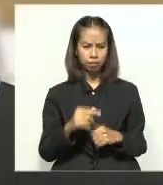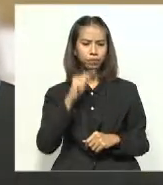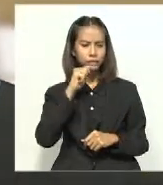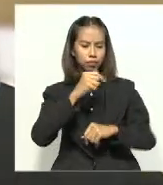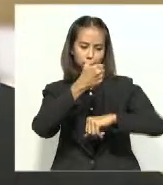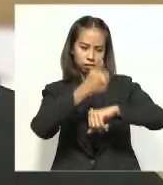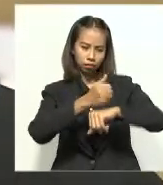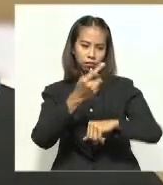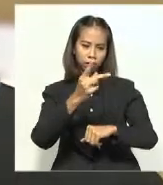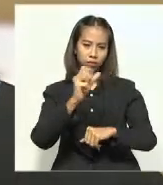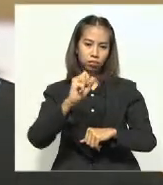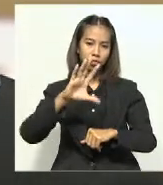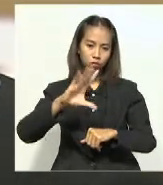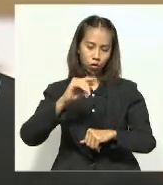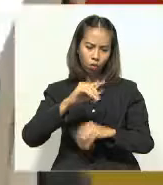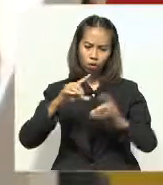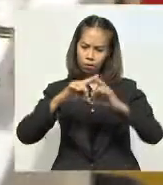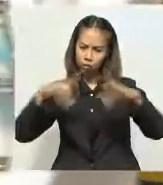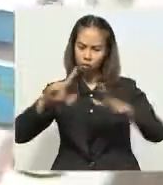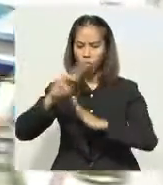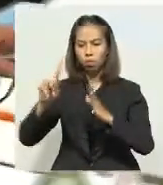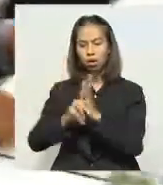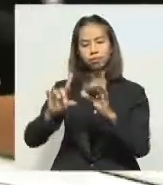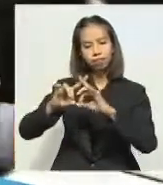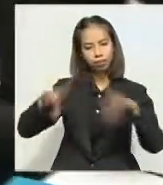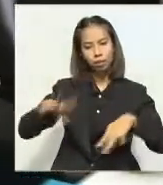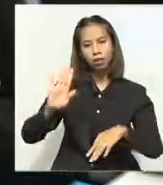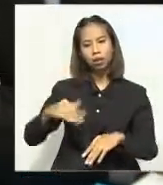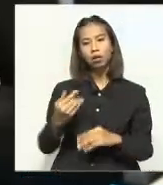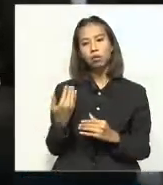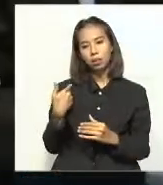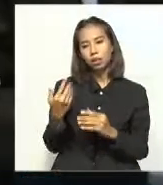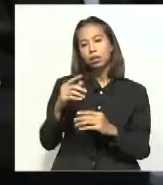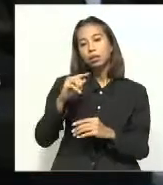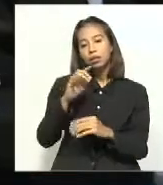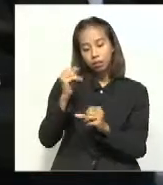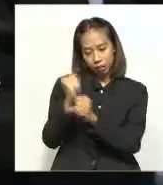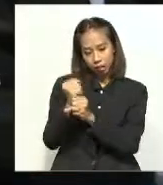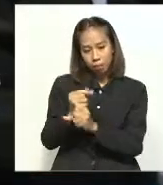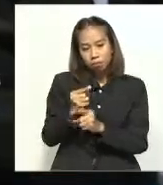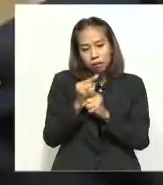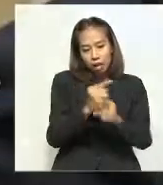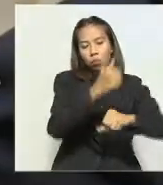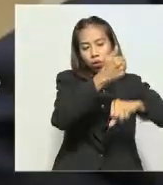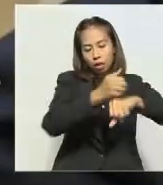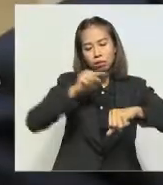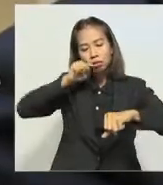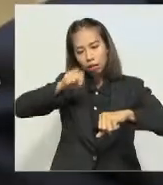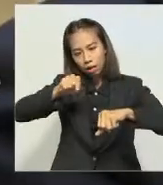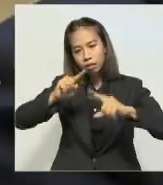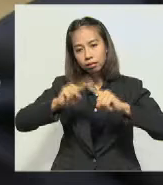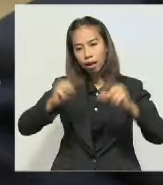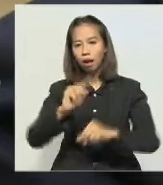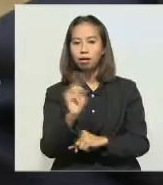ยังขัดกับกฎหมายพรรคการเมืองนั้นยืนยันพรรคการเมืองต้องดำเนินการตามคำสั่งหัวหน้าคสช.ส่วนเรื่อง